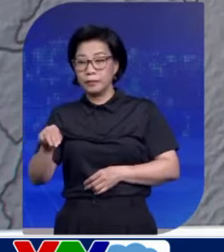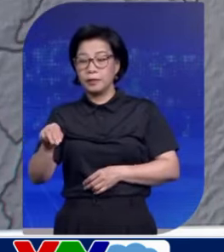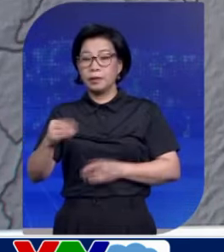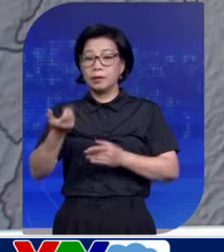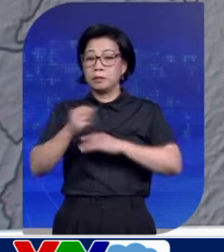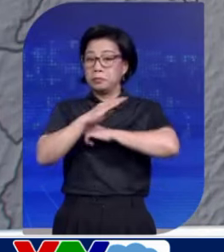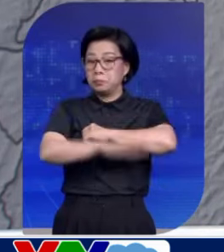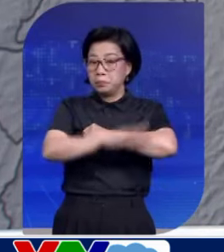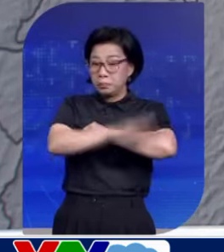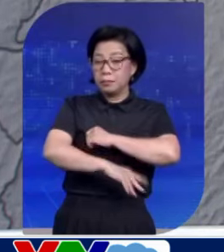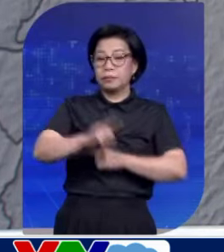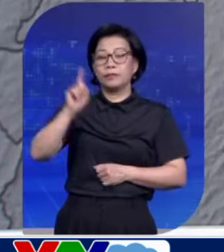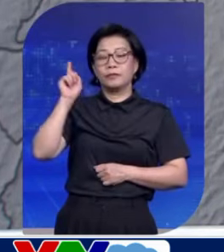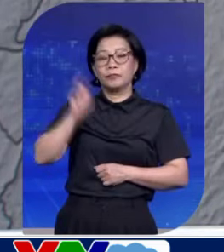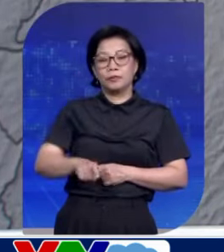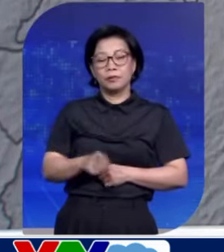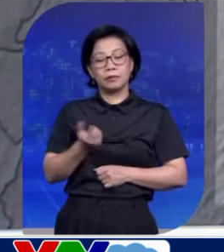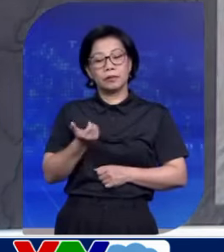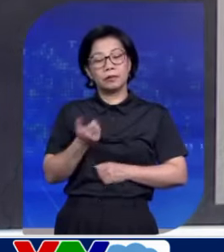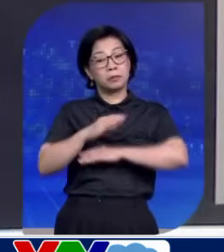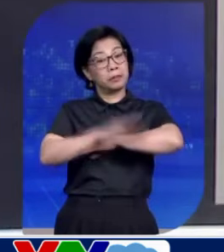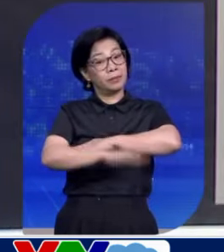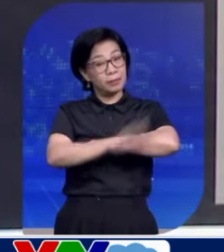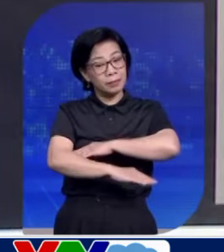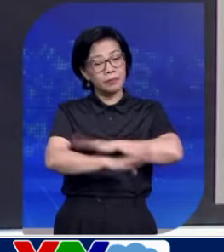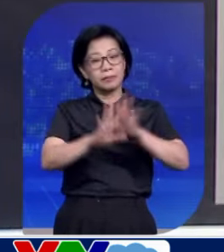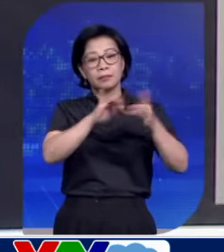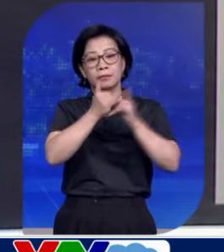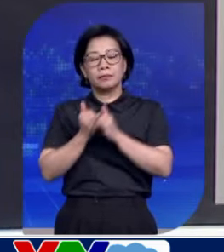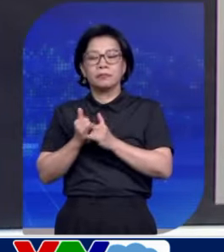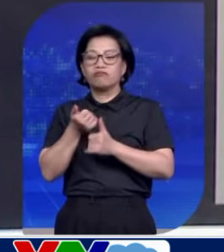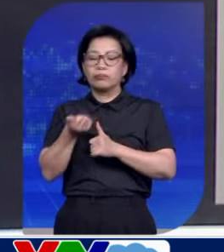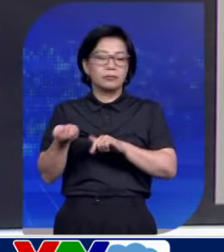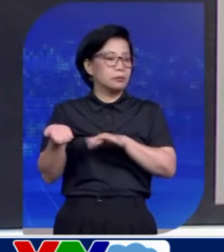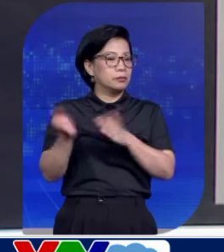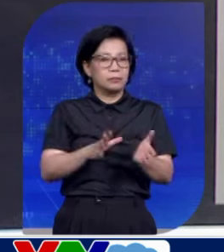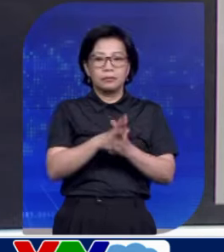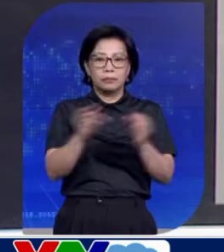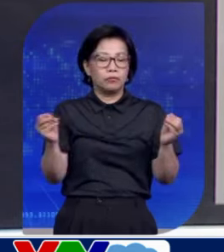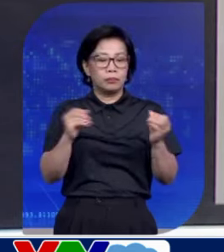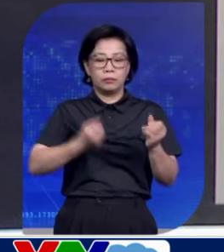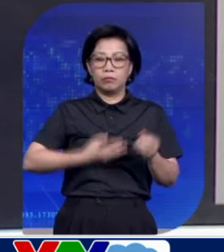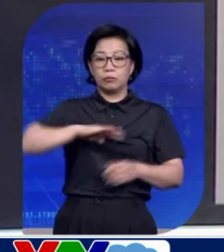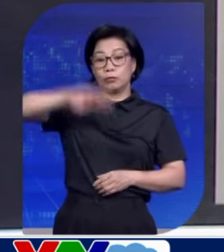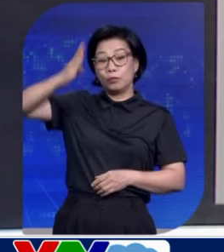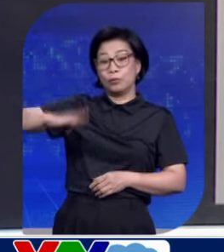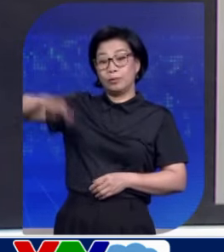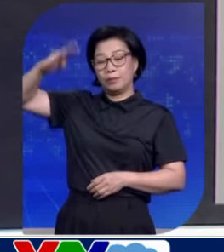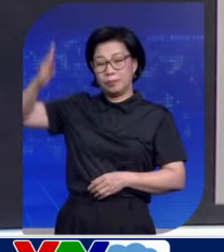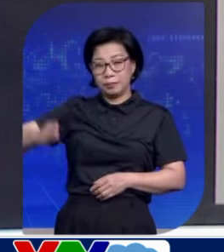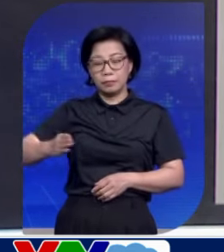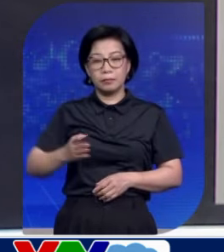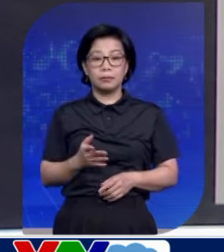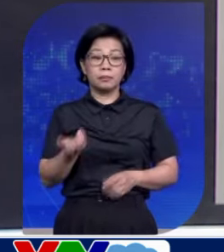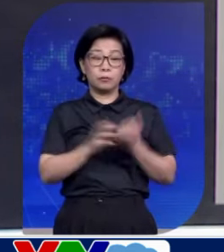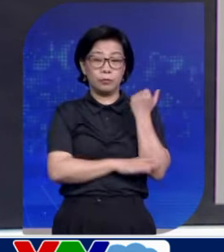lở đất và ngập úng cục bộ. Sạt lở đất và lũ quét là những hiện tượng cướp đi sinh mạng của nhiều người dân ở vùng núi Bắc Bộ trong thời gian qua. Sạt lở và